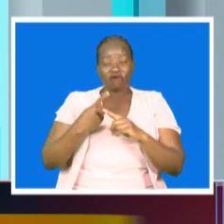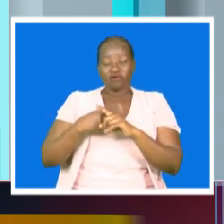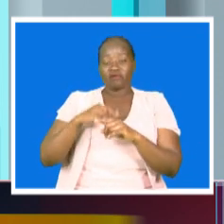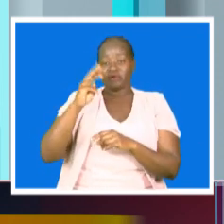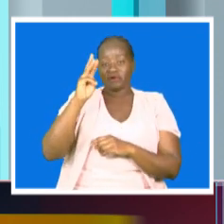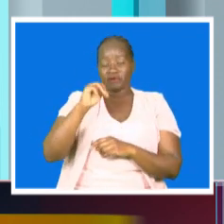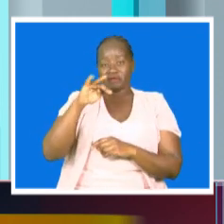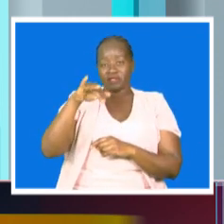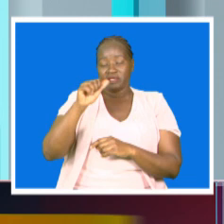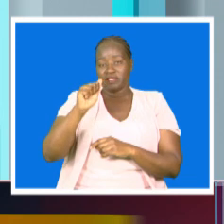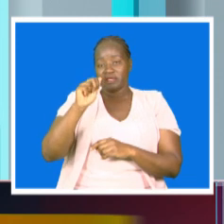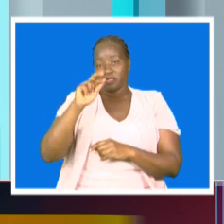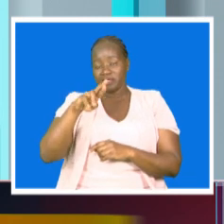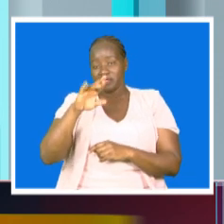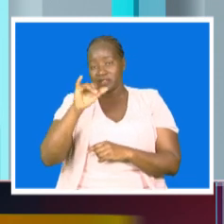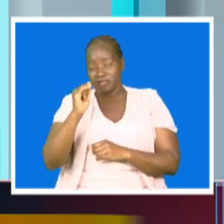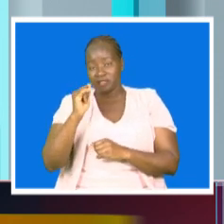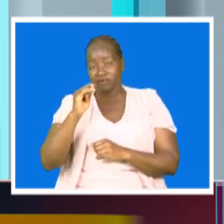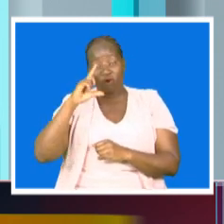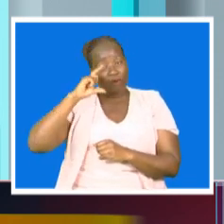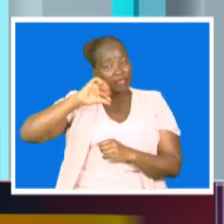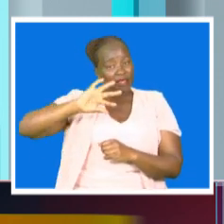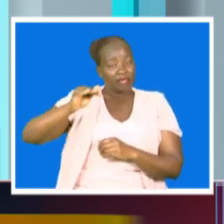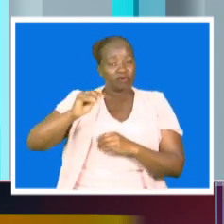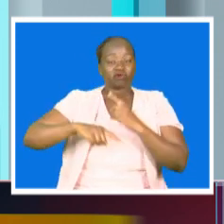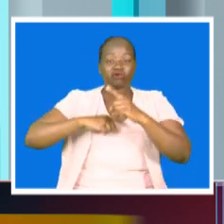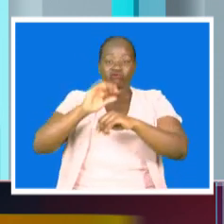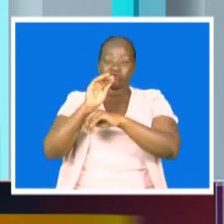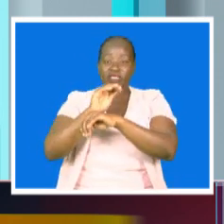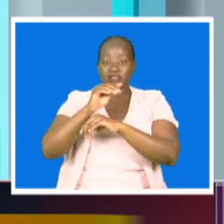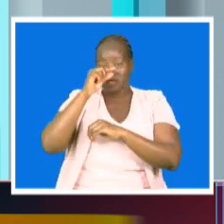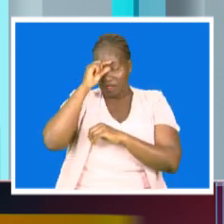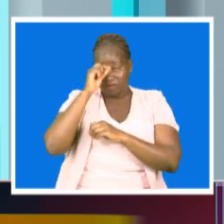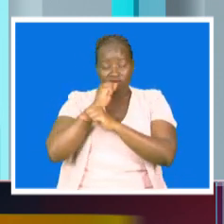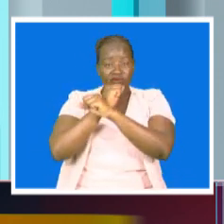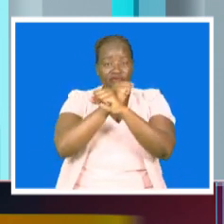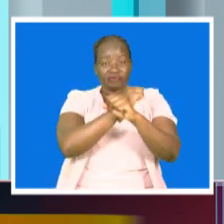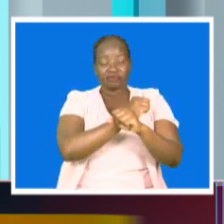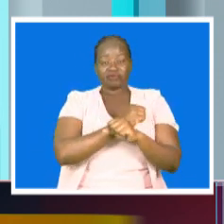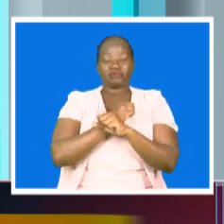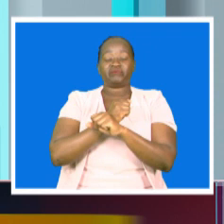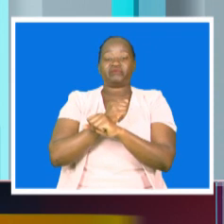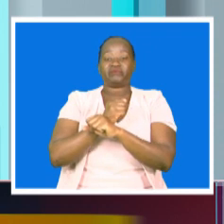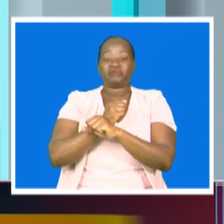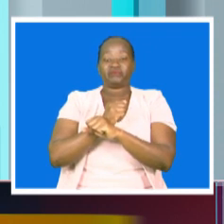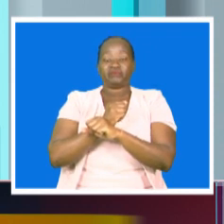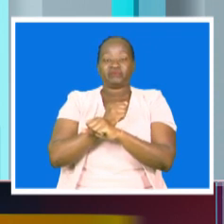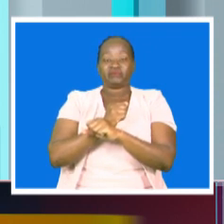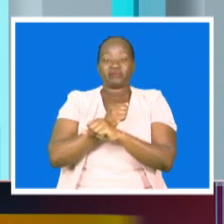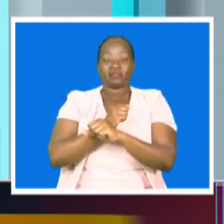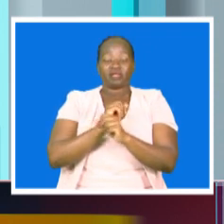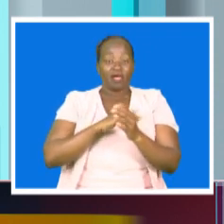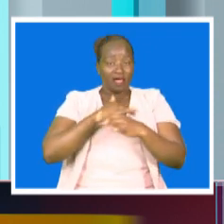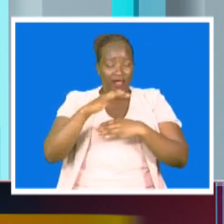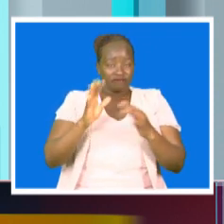Nyali gicuwaine no mathiite na mbere na kuria thirikari ikorwo ikigacirithia ugitiri mwena ucio thutha wa ikundi